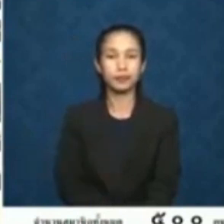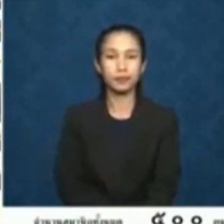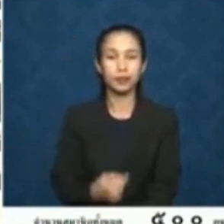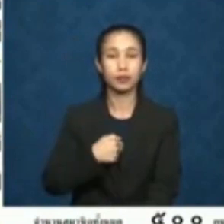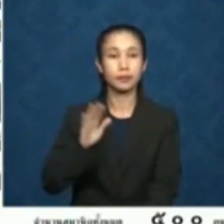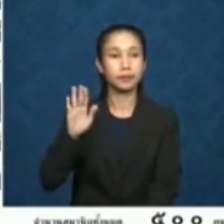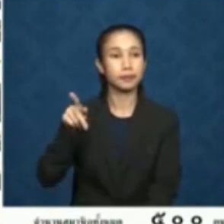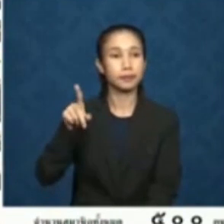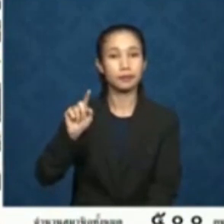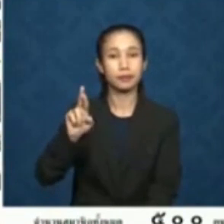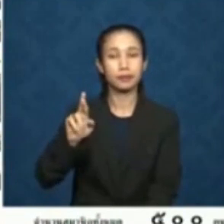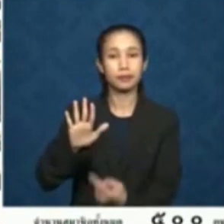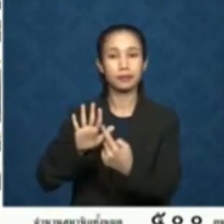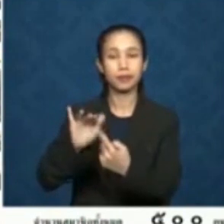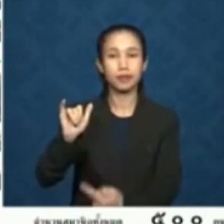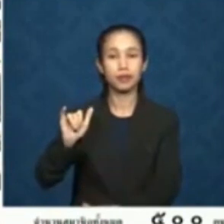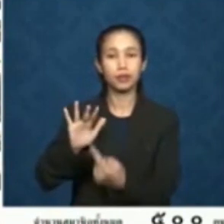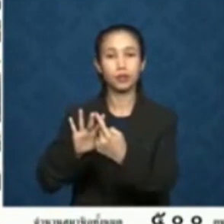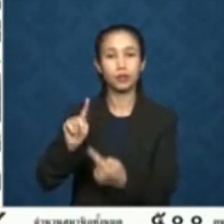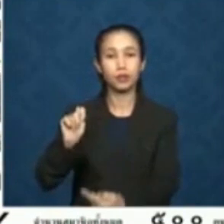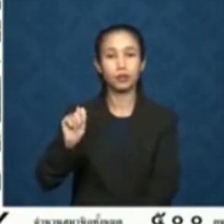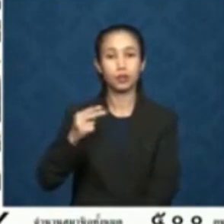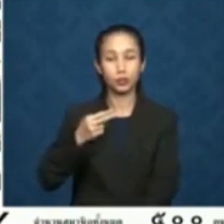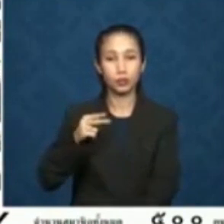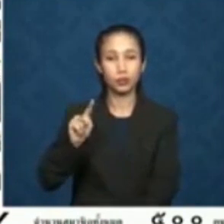ไม่ได้ประท้วงนะครับ ครับ เชิญท่านประยุทธ์ก่อนครับ